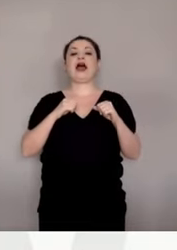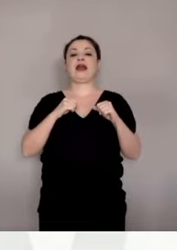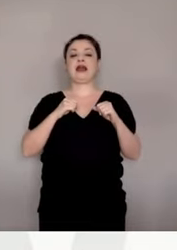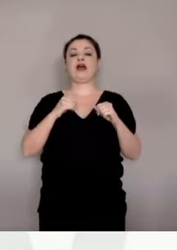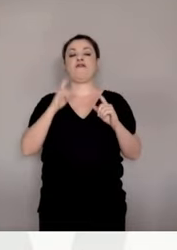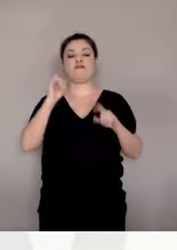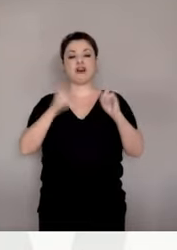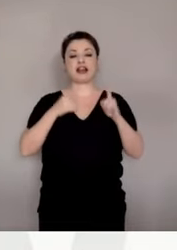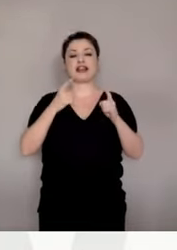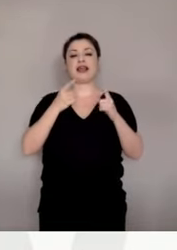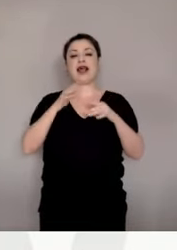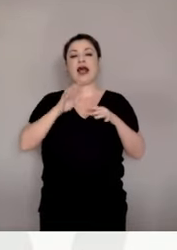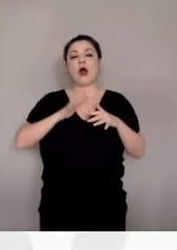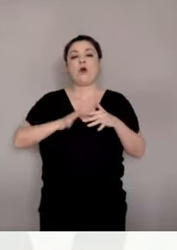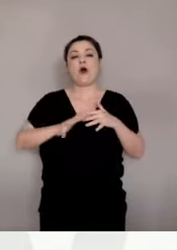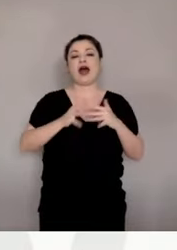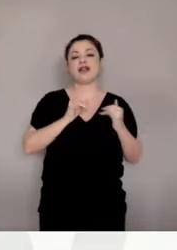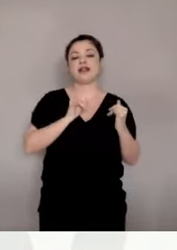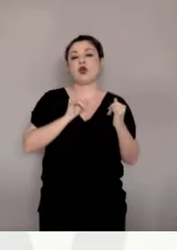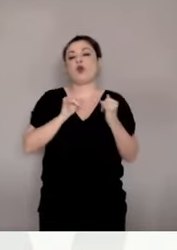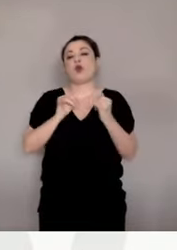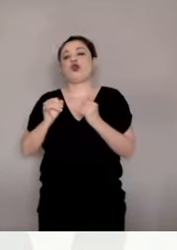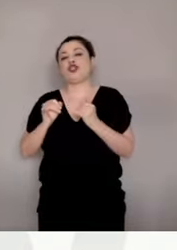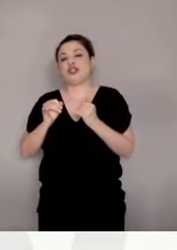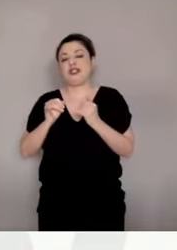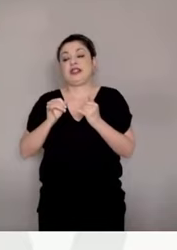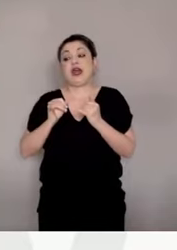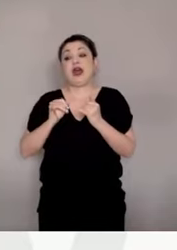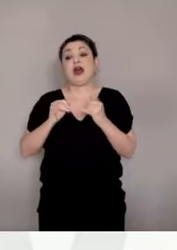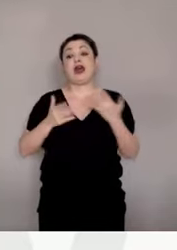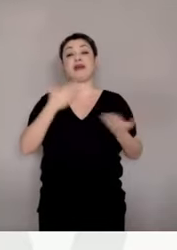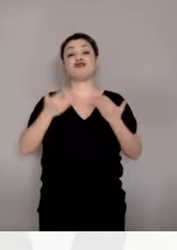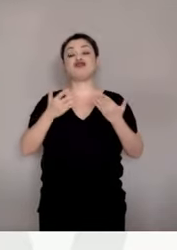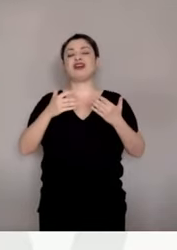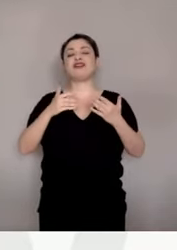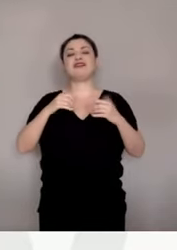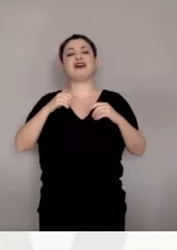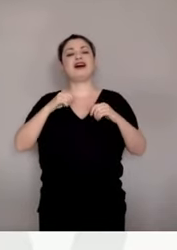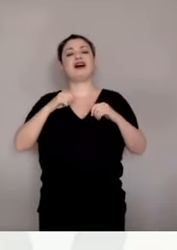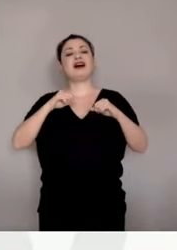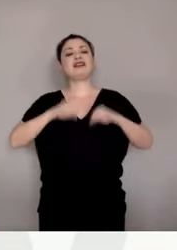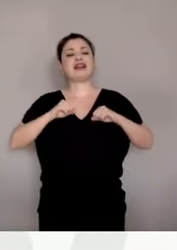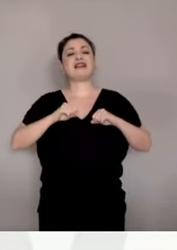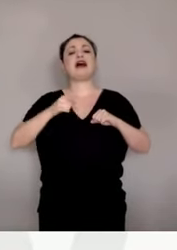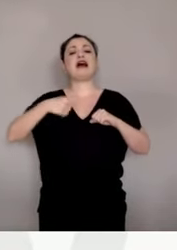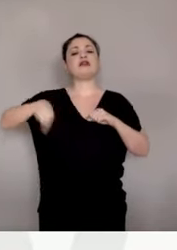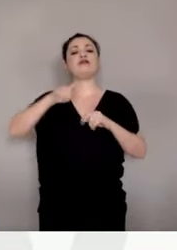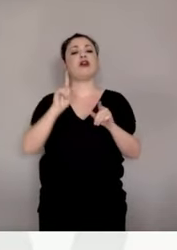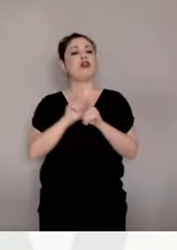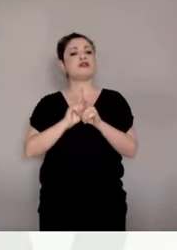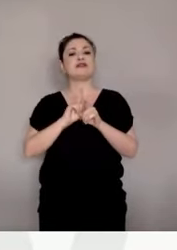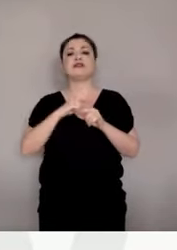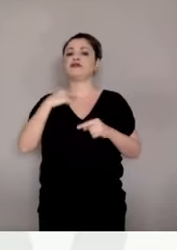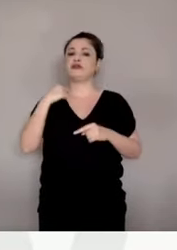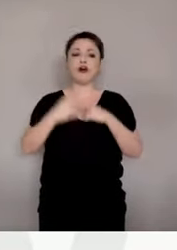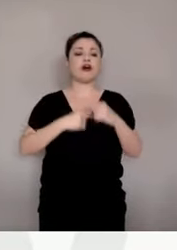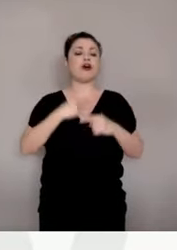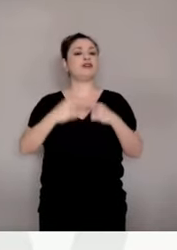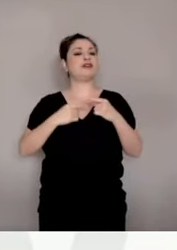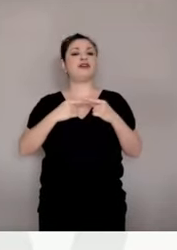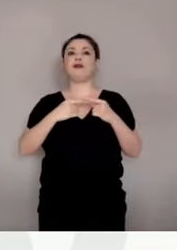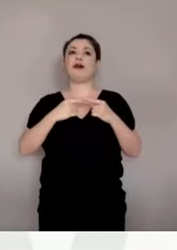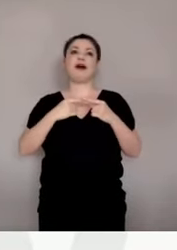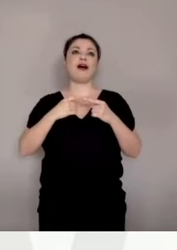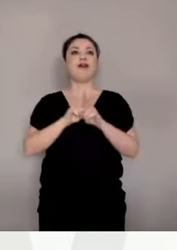questa drammatica emergenza sanitaria siamo stati capaci di continuare a essere luogo di